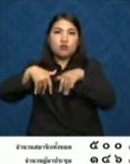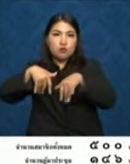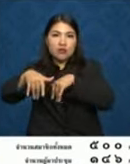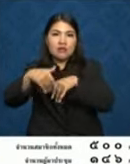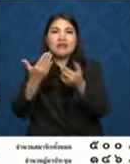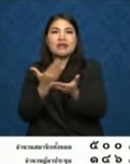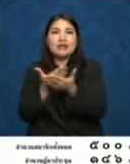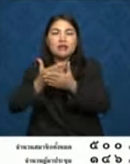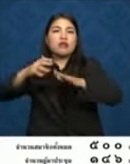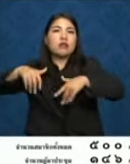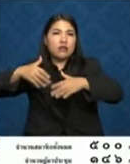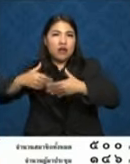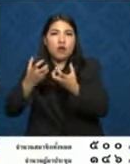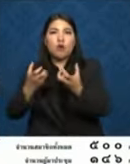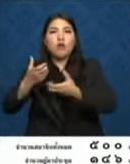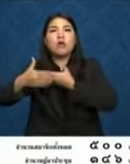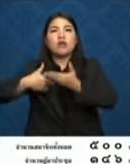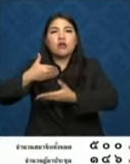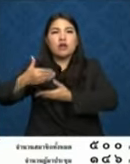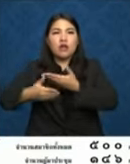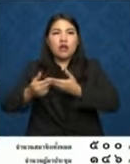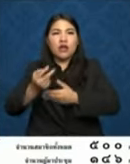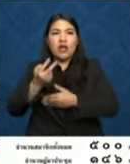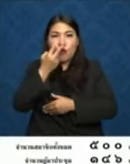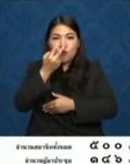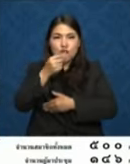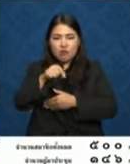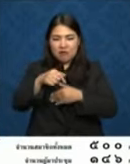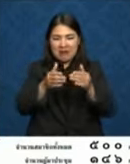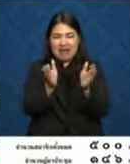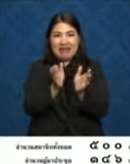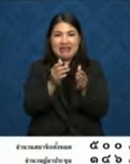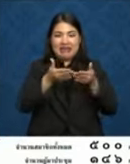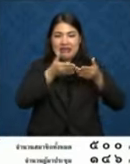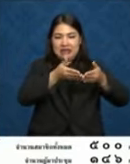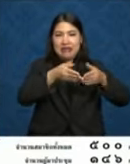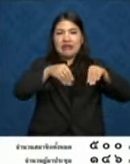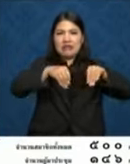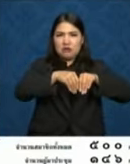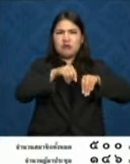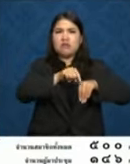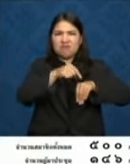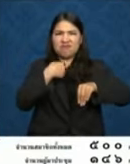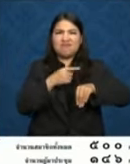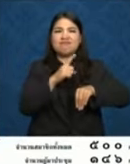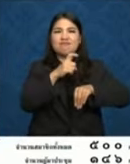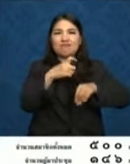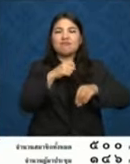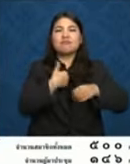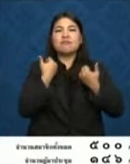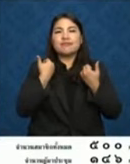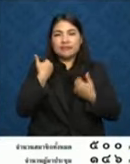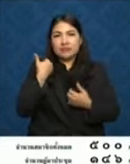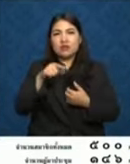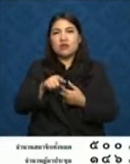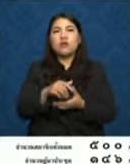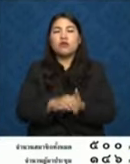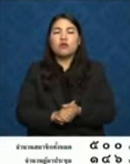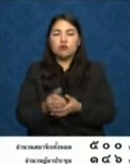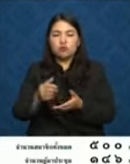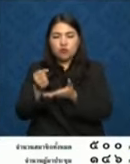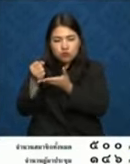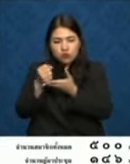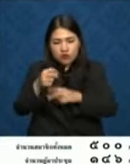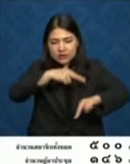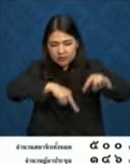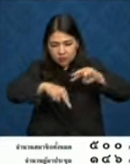ของรอบวัดและบริเวณโป๊ะเรือริมฝั่งเจ้าพระยาก็หลายอย่างที่จำรู้นะขอให้กรมเจ้าท่ากรุณาขอความอนุเคราะห์สำรวจและ